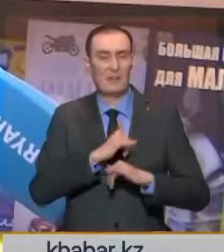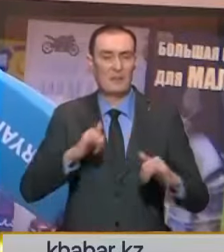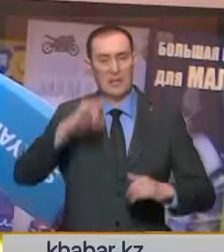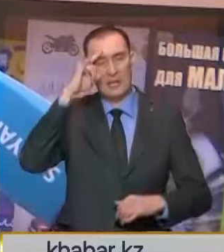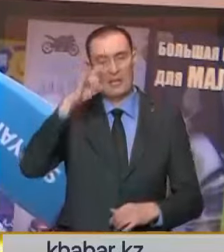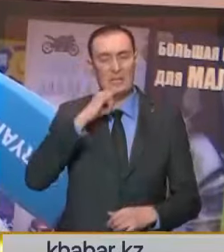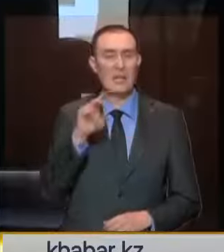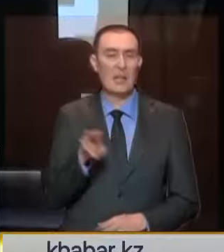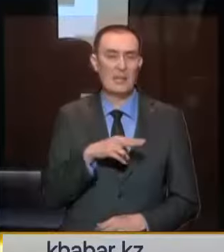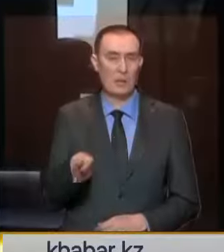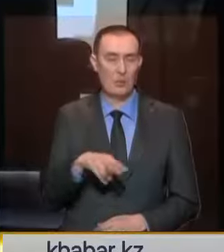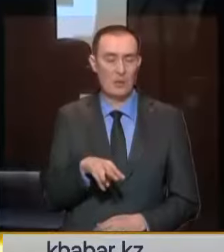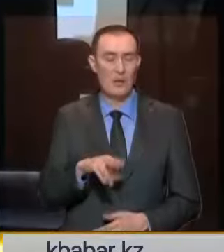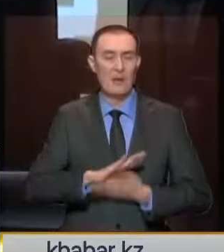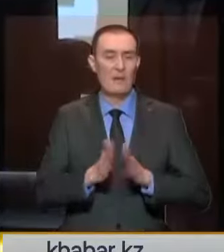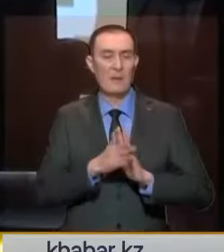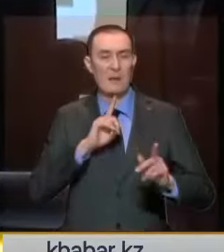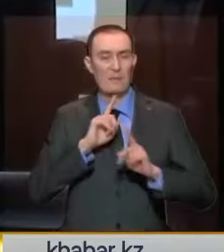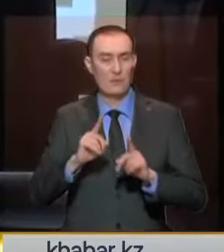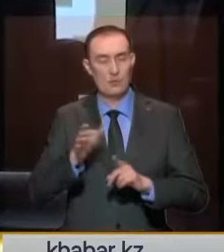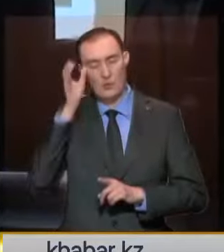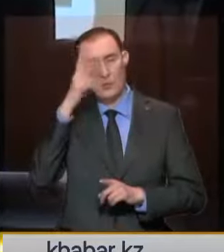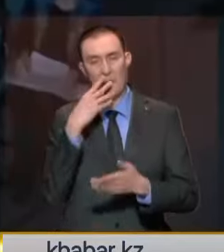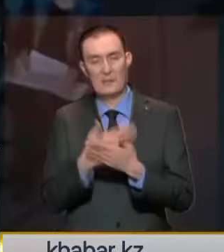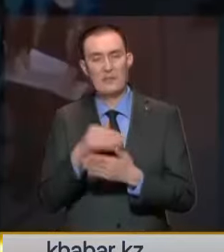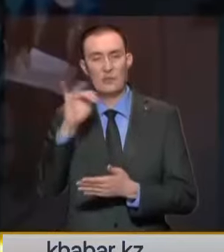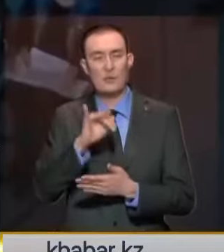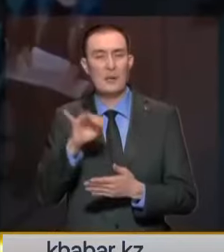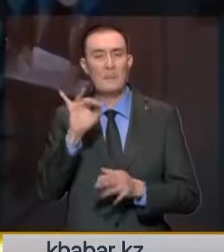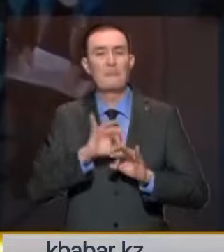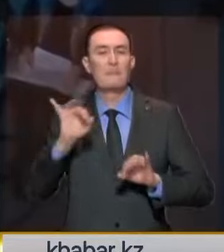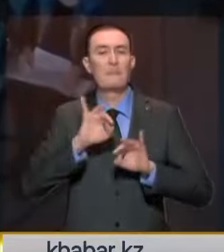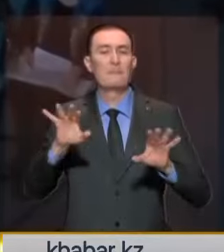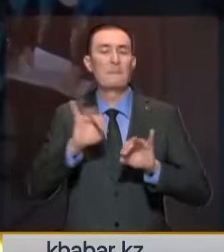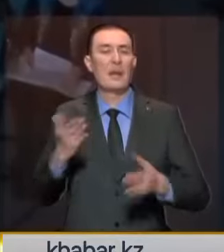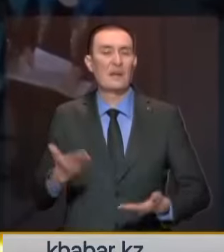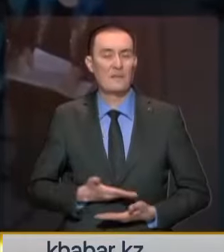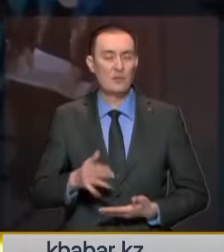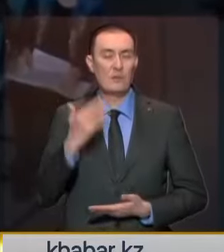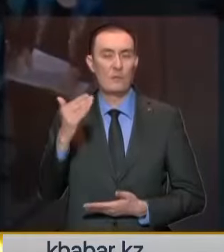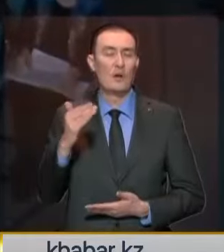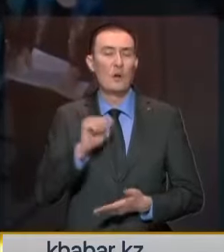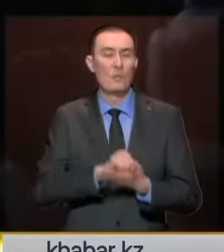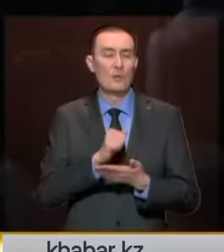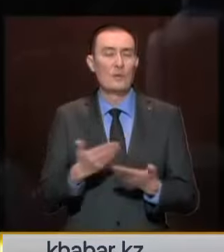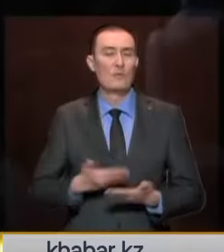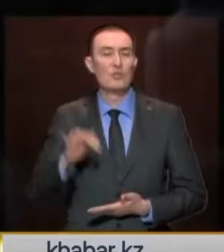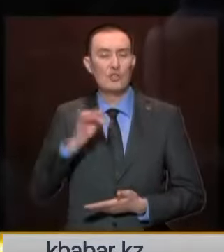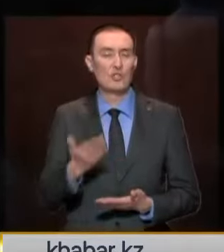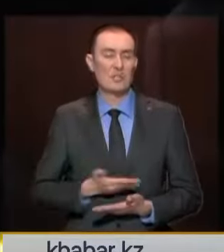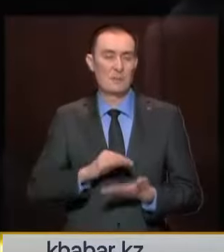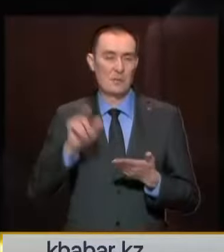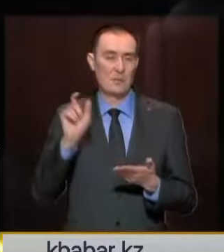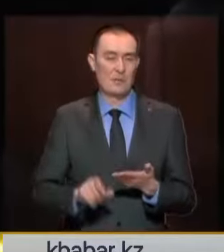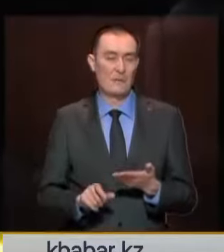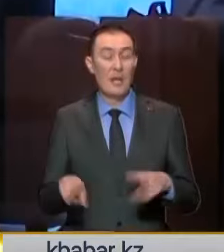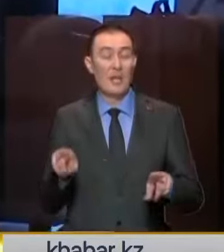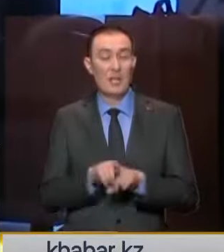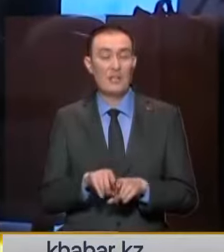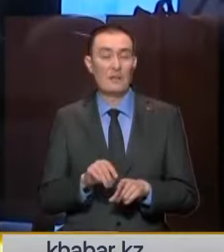казахской литературы. В рамках конференции ученые презентовали историко-биографическую публикацию, где рассказывается о жизненном пути поэта и журналиста.